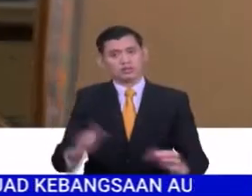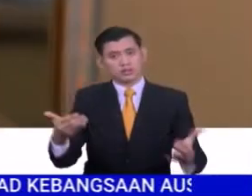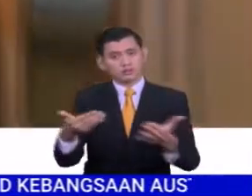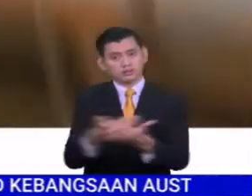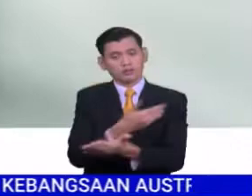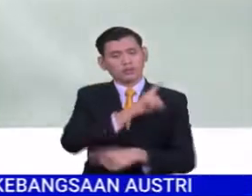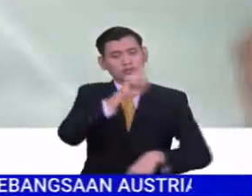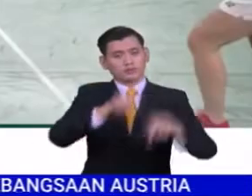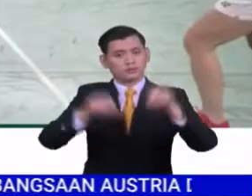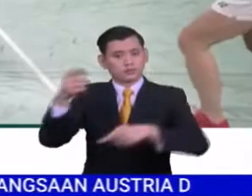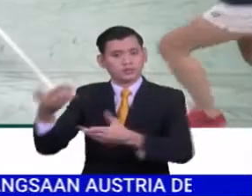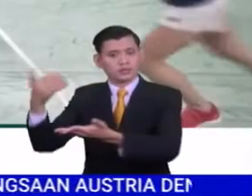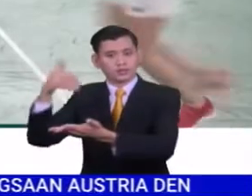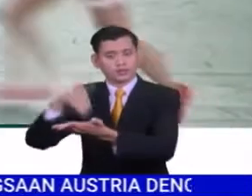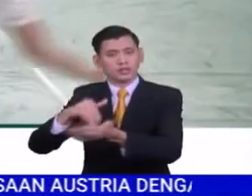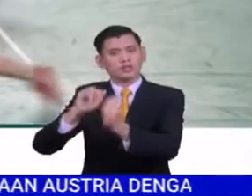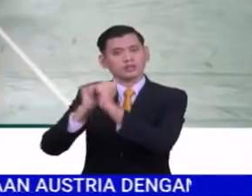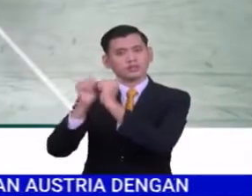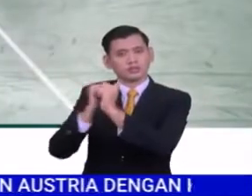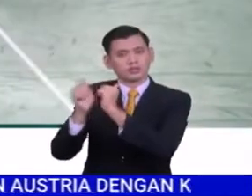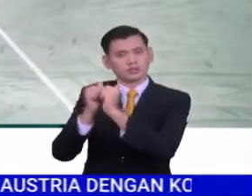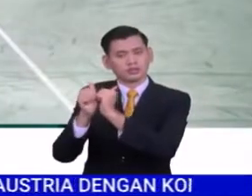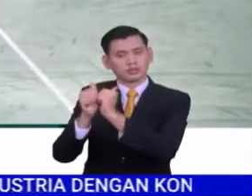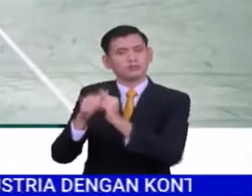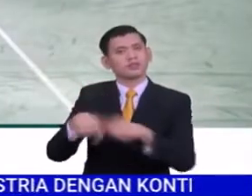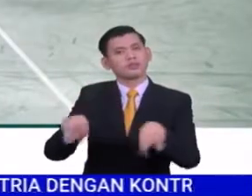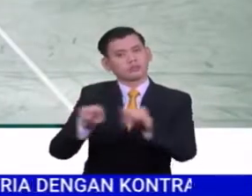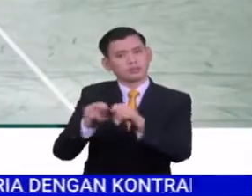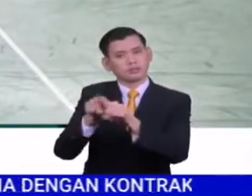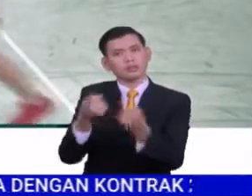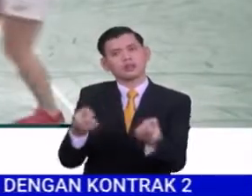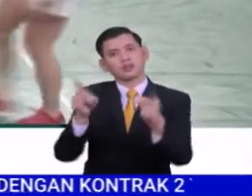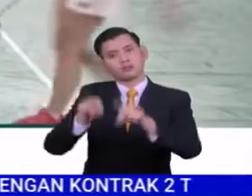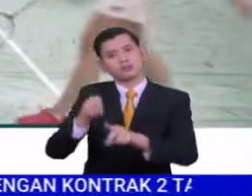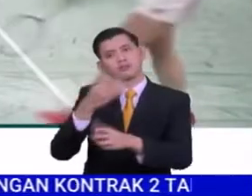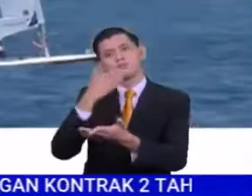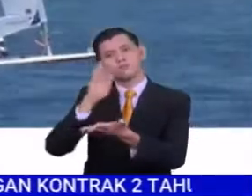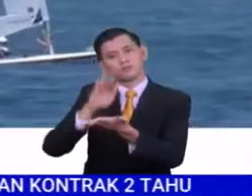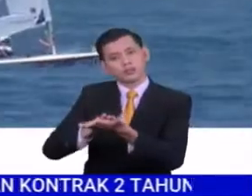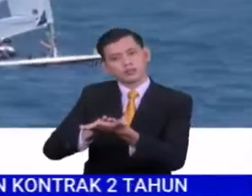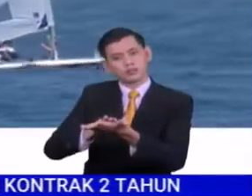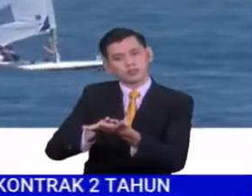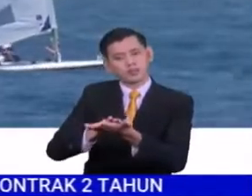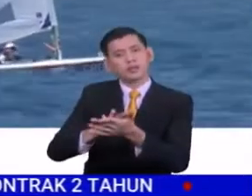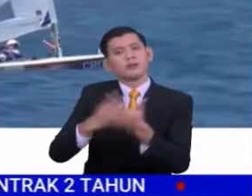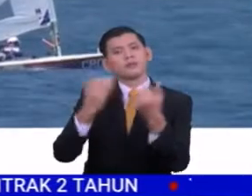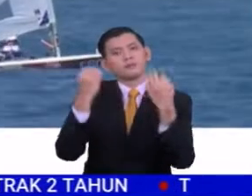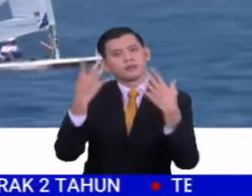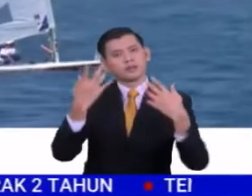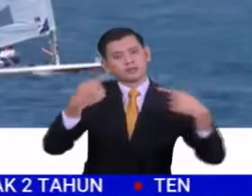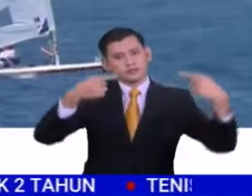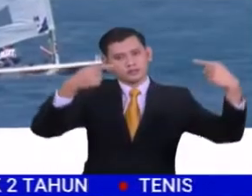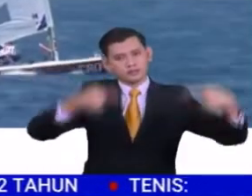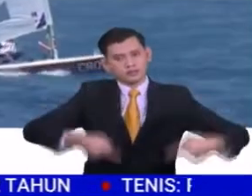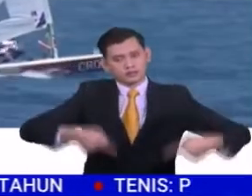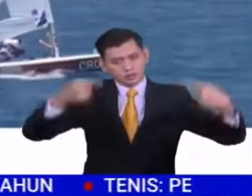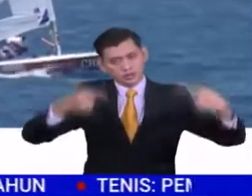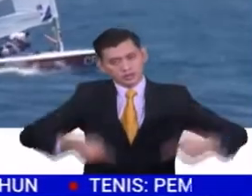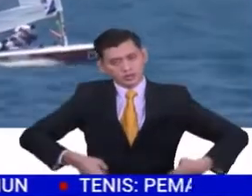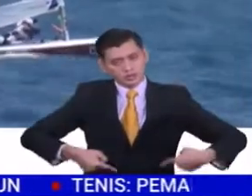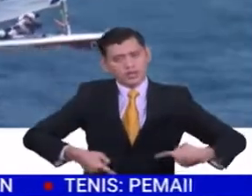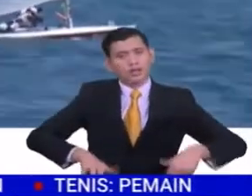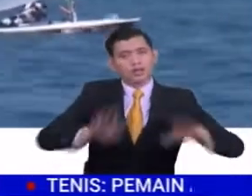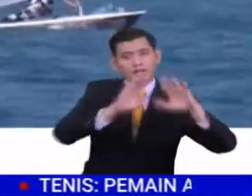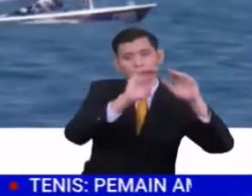dan sebagainya. Arena sukan tidak ketinggalan menerima kesannya. Apatah lagi banyak kejohanan besar di Asia